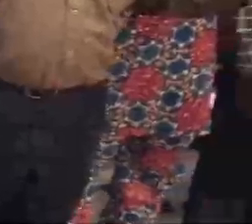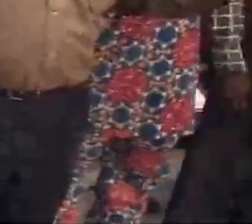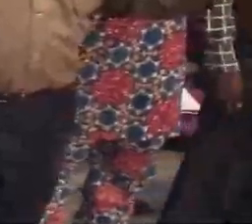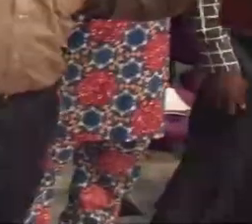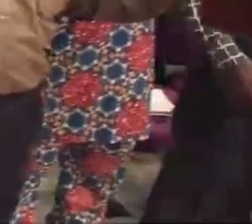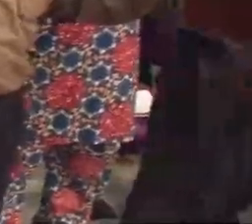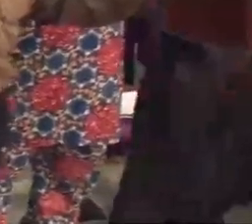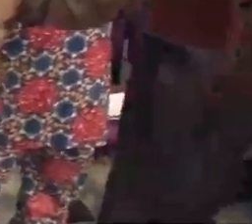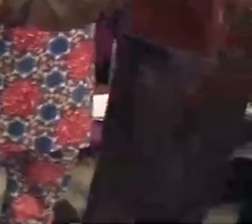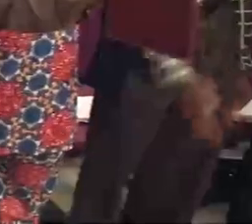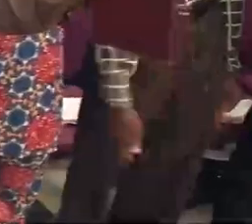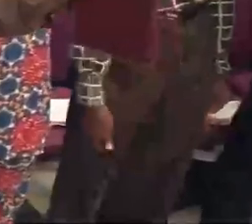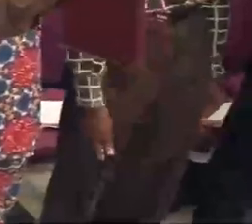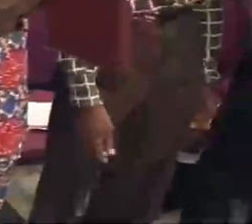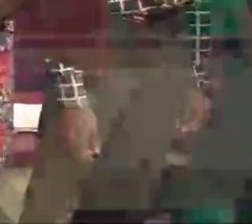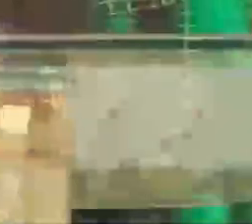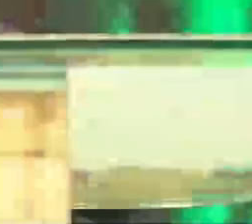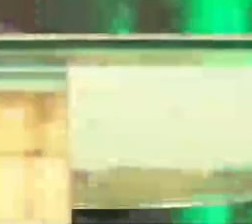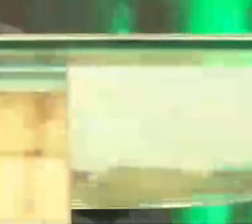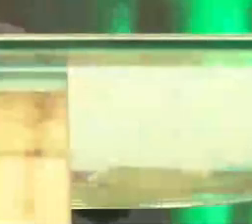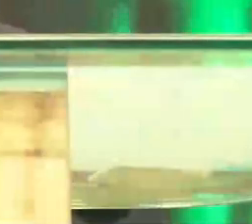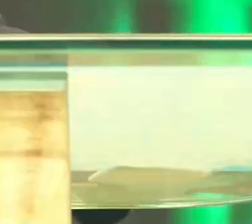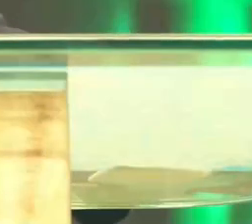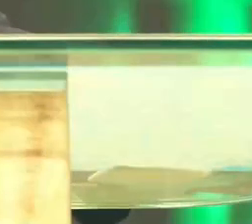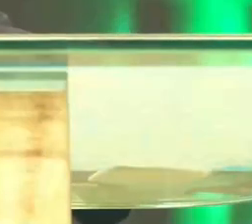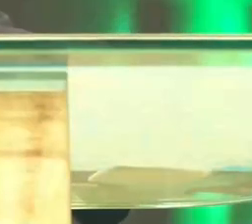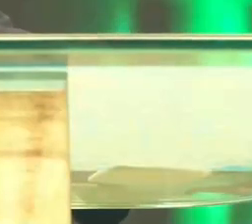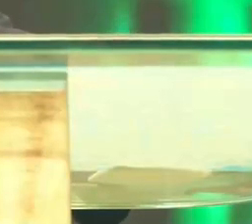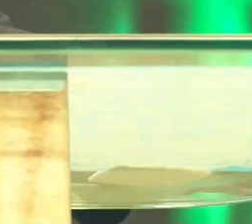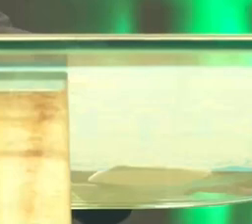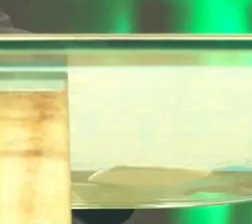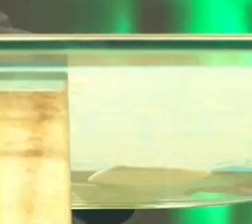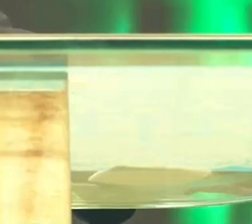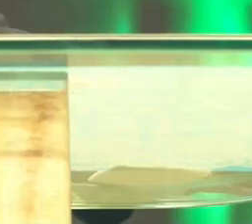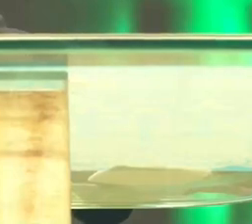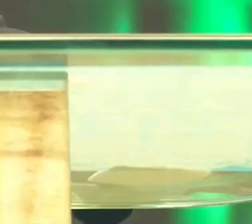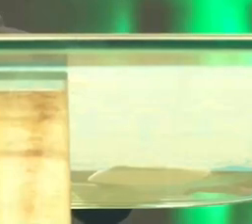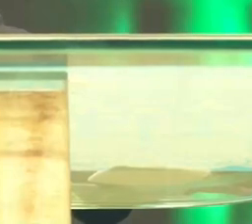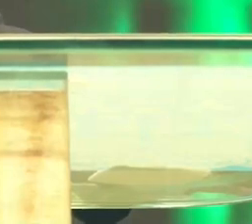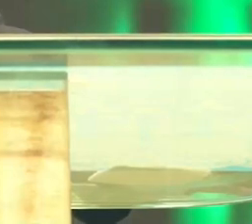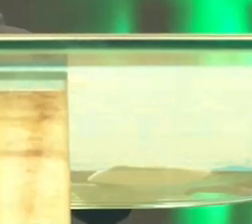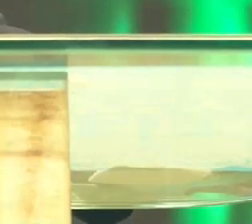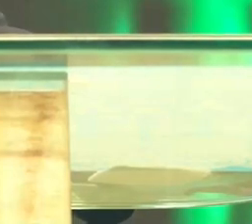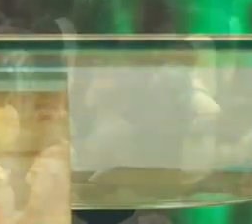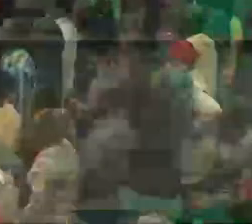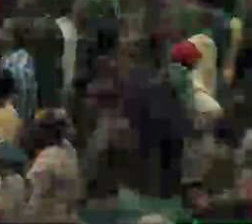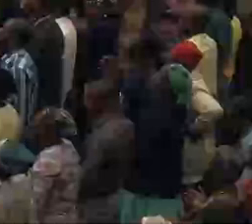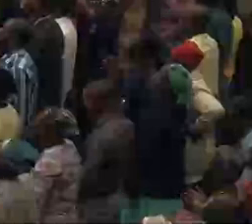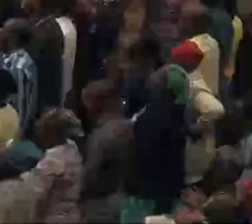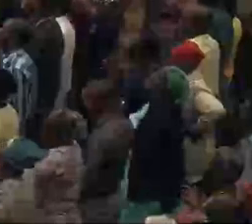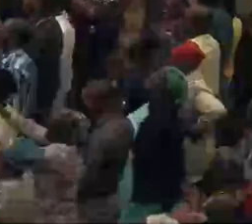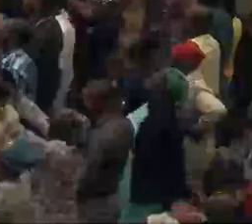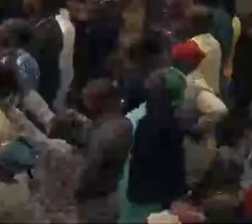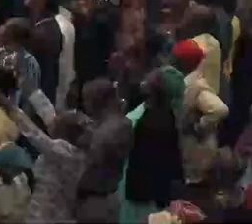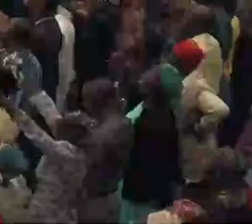les bienvenus ce soir au nom de Jésus. Que c'est une soirée spéciale, un jour spécial. Quelque chose va